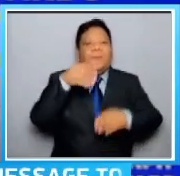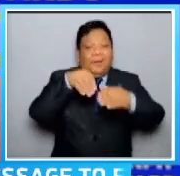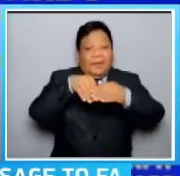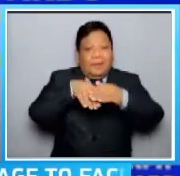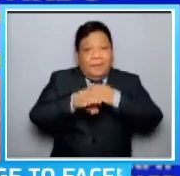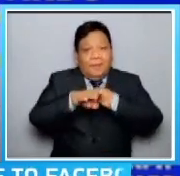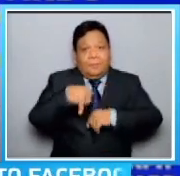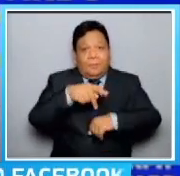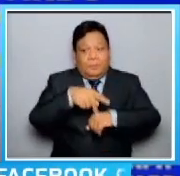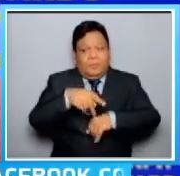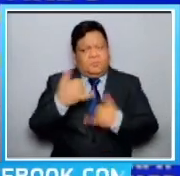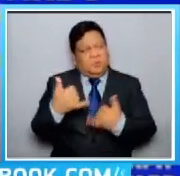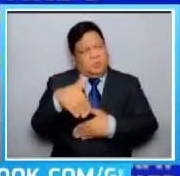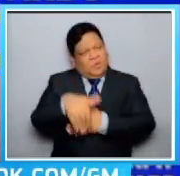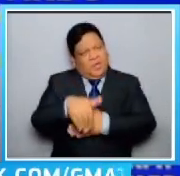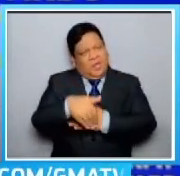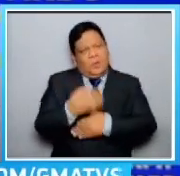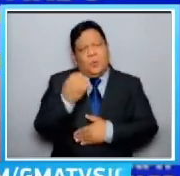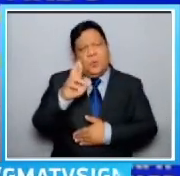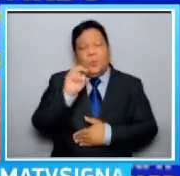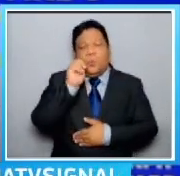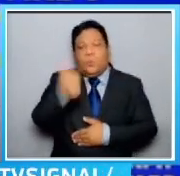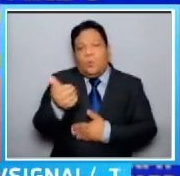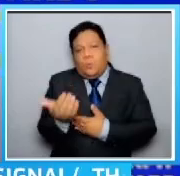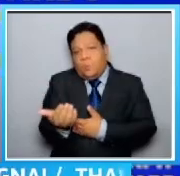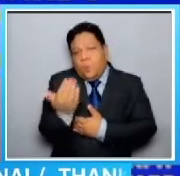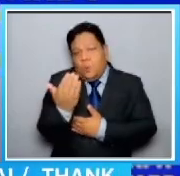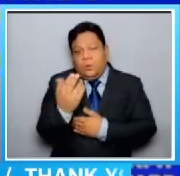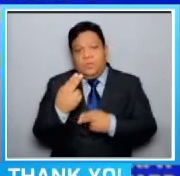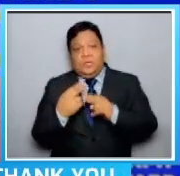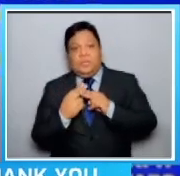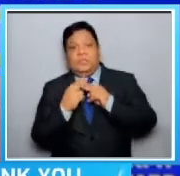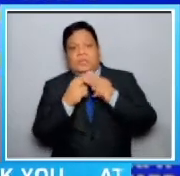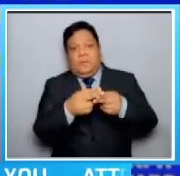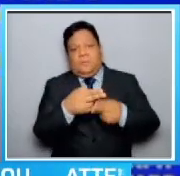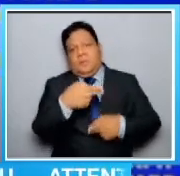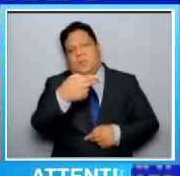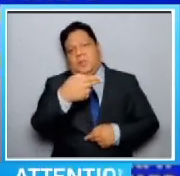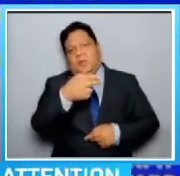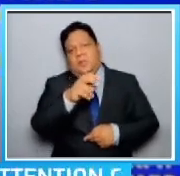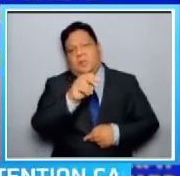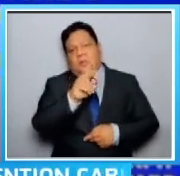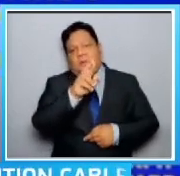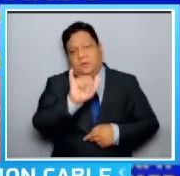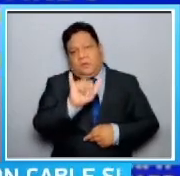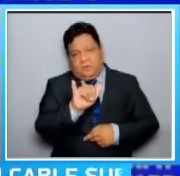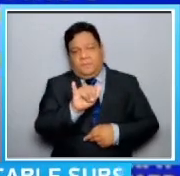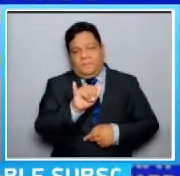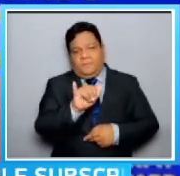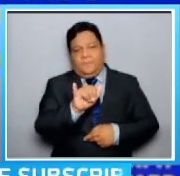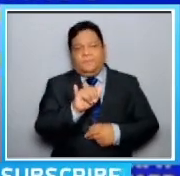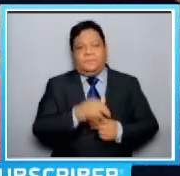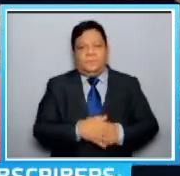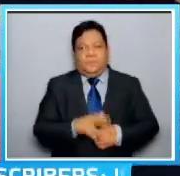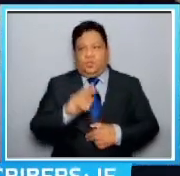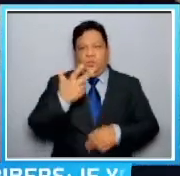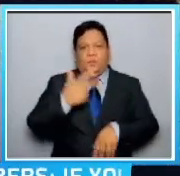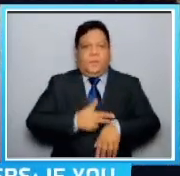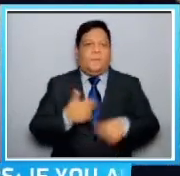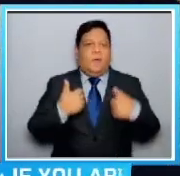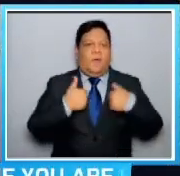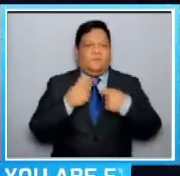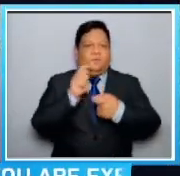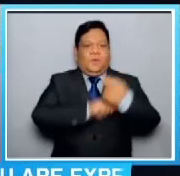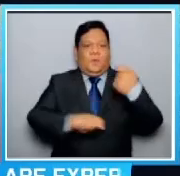tonight or tomorrow morning at papangalan natin Bagyong Henry. Magiging ikatlong bagyo sa buwan ng Agosto.